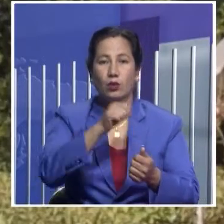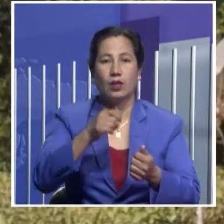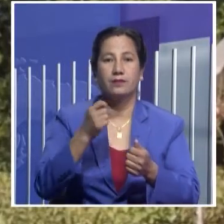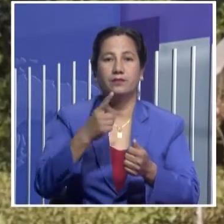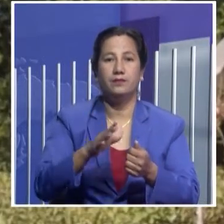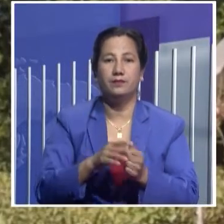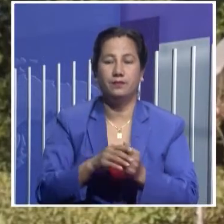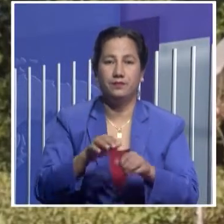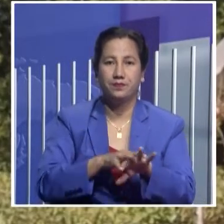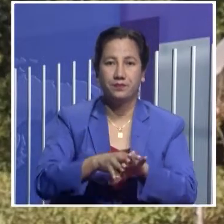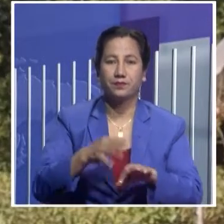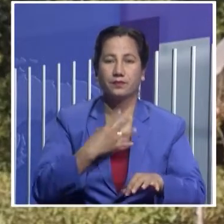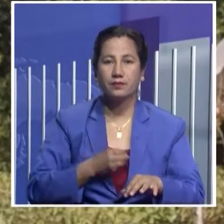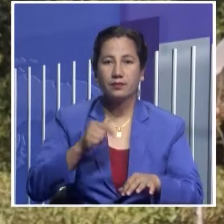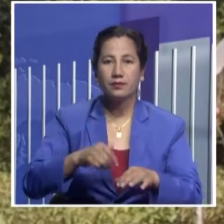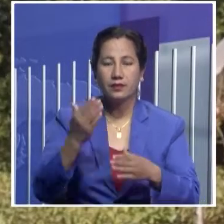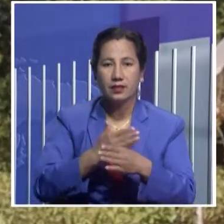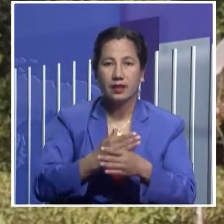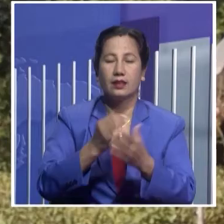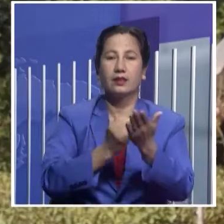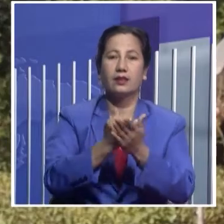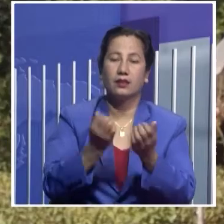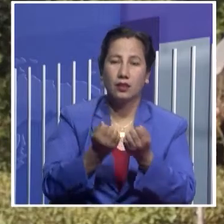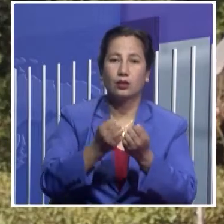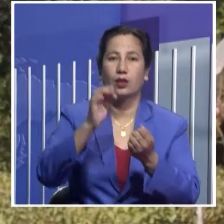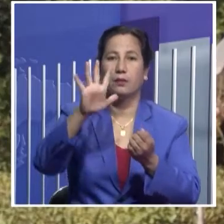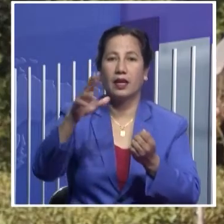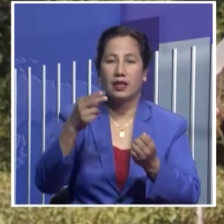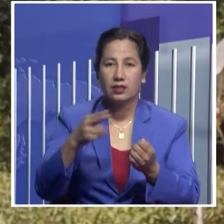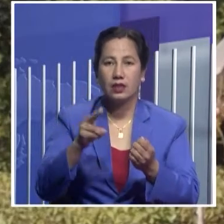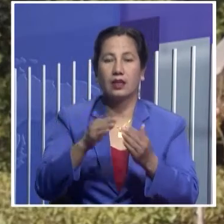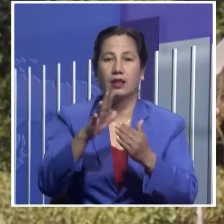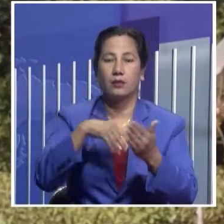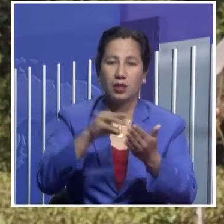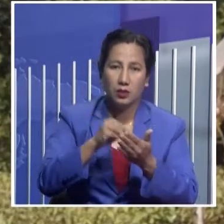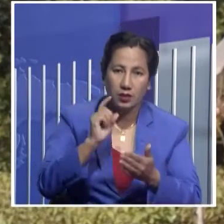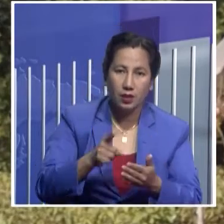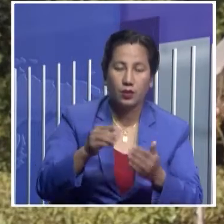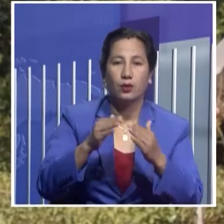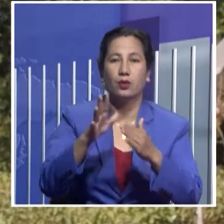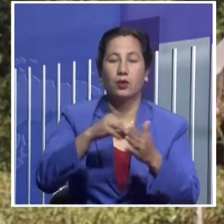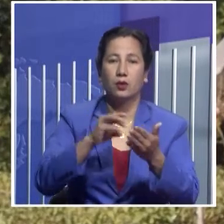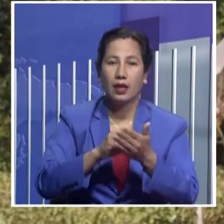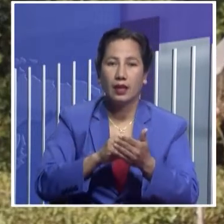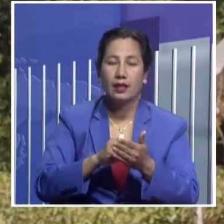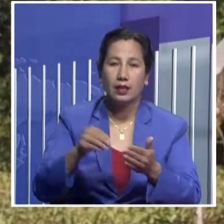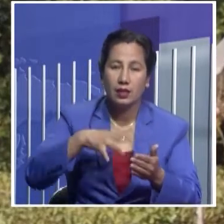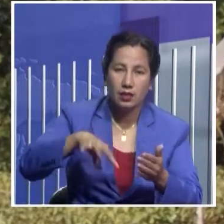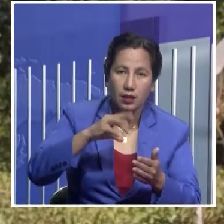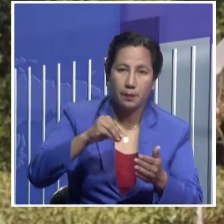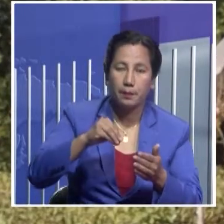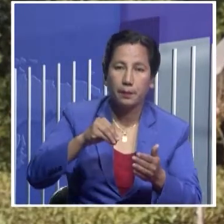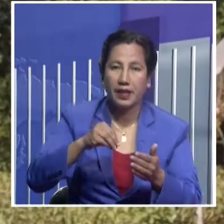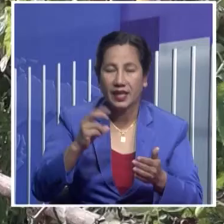भट्टामा धेरै दुःख गर्थे, अब तरकारी खेती गर्छु, यही 5 जना परिवार छ, अब यही परिवारले सबै बिउ सबै